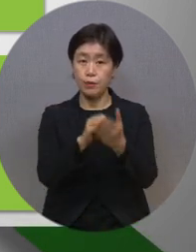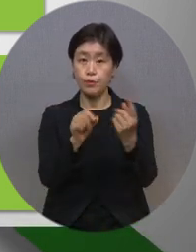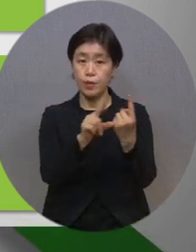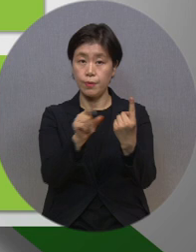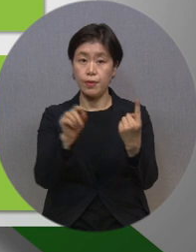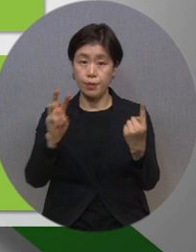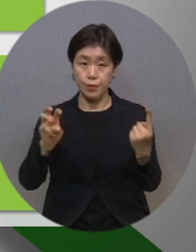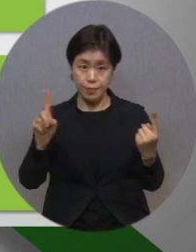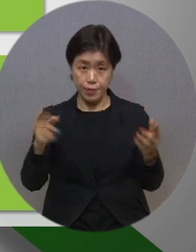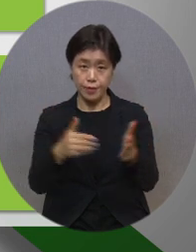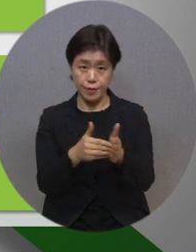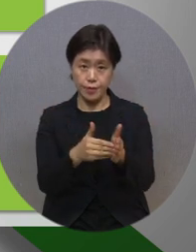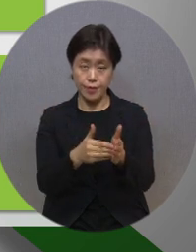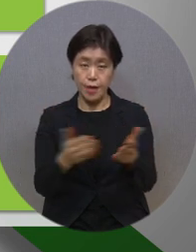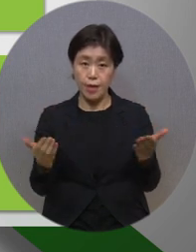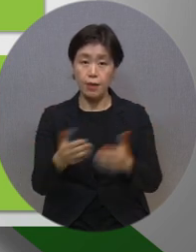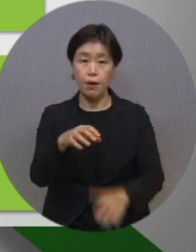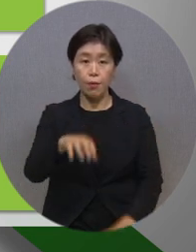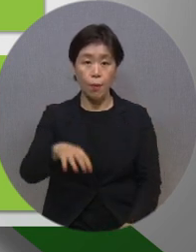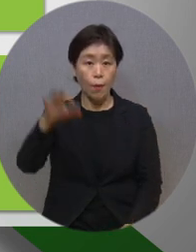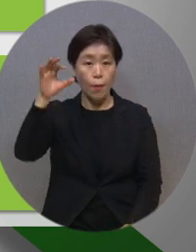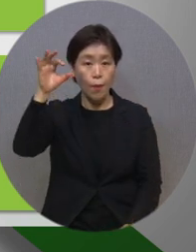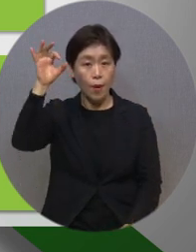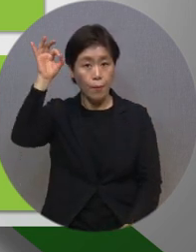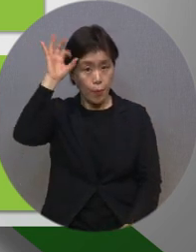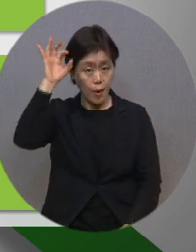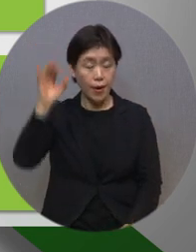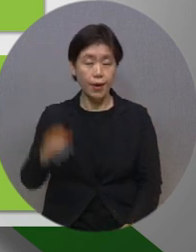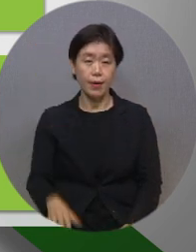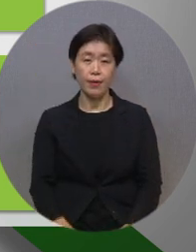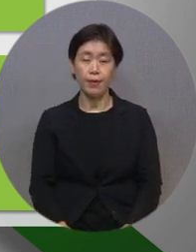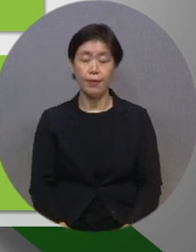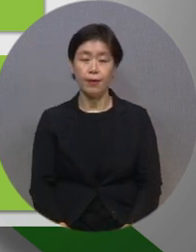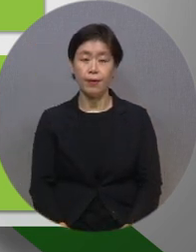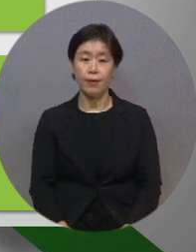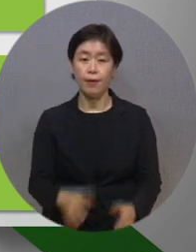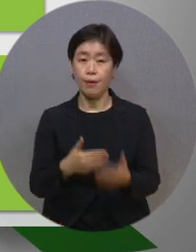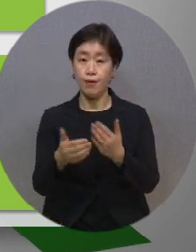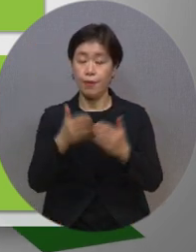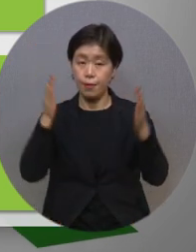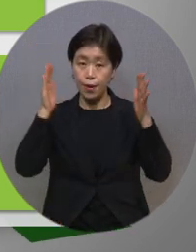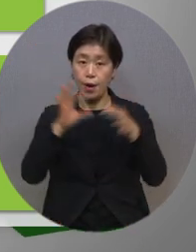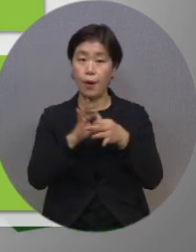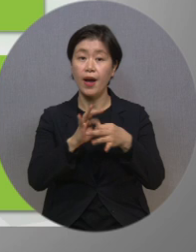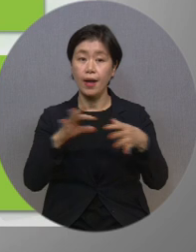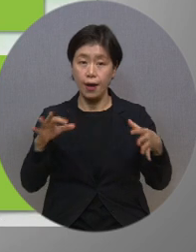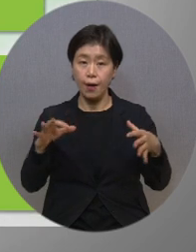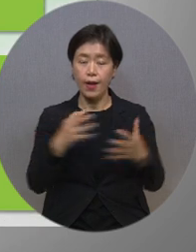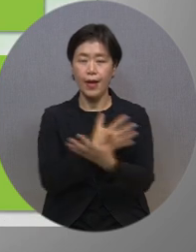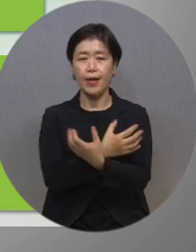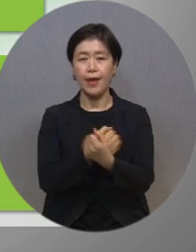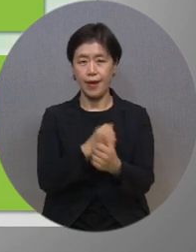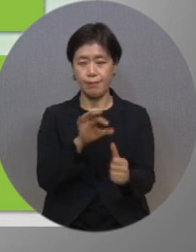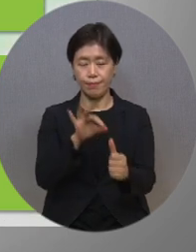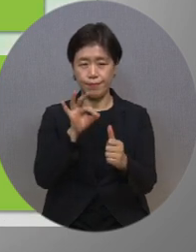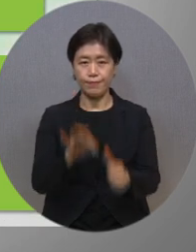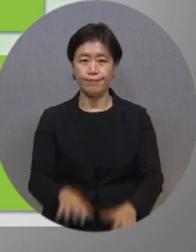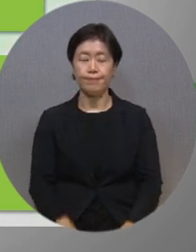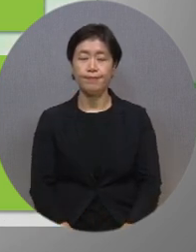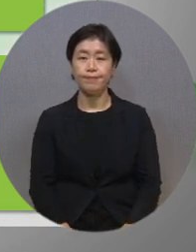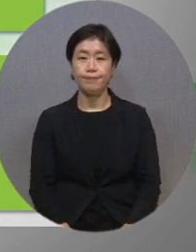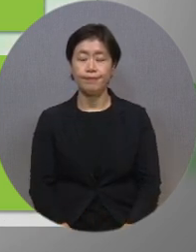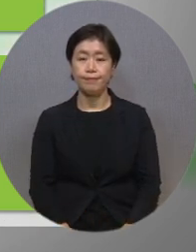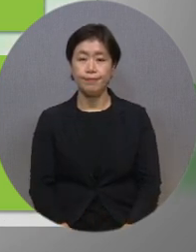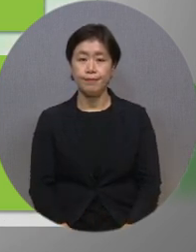31일까지며 근무지는 경상북도 포항시입니다. 경력과 학력은 무관하며 계약직을